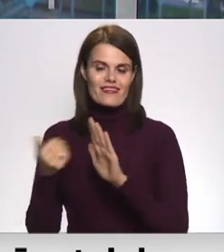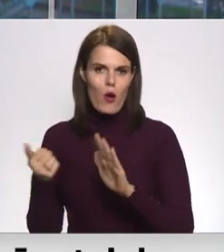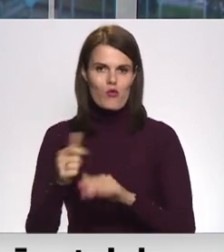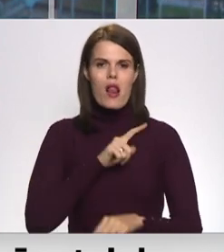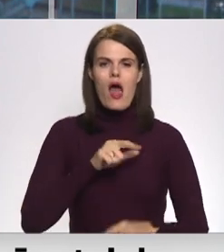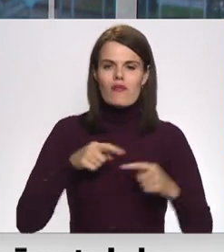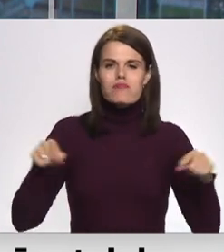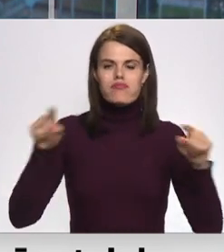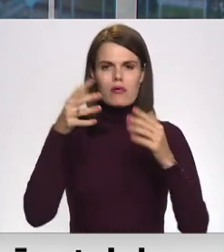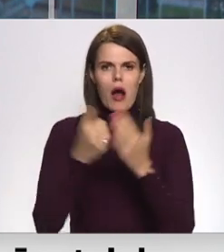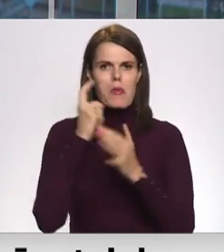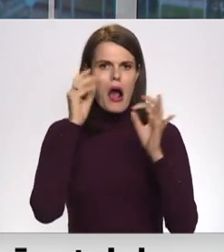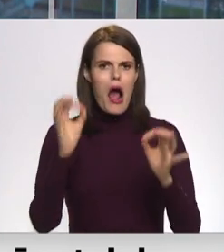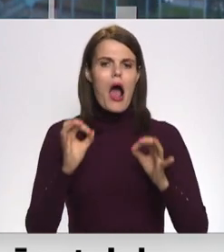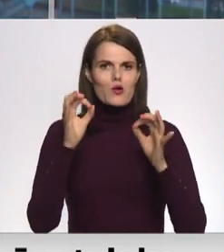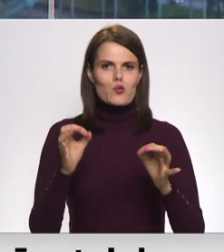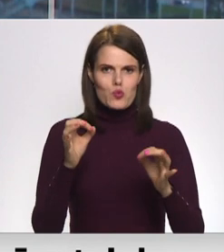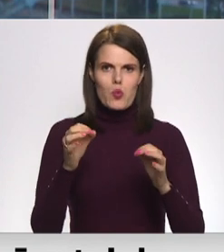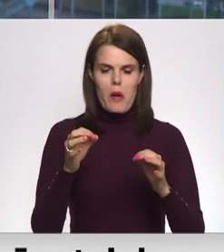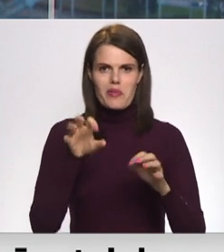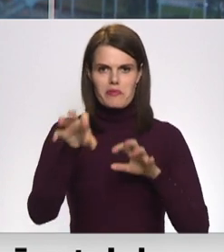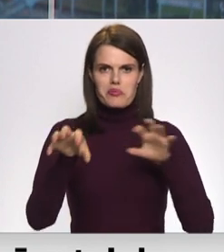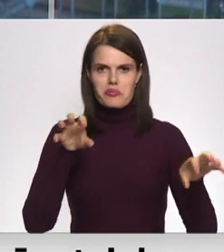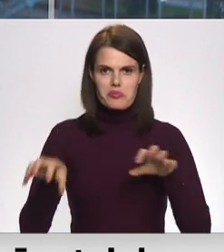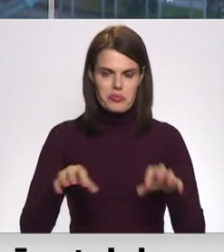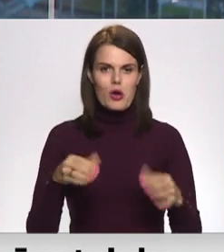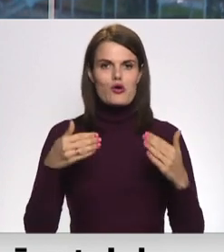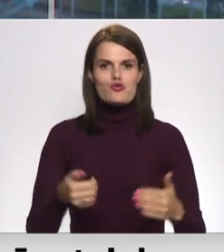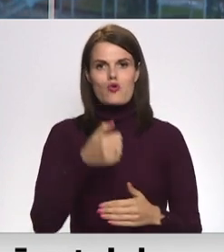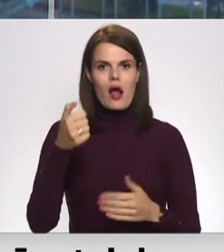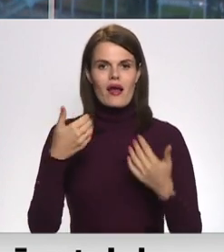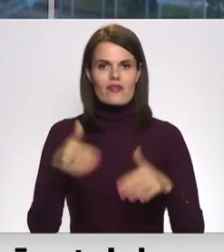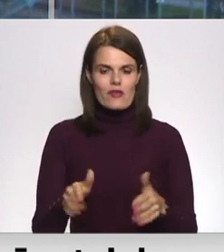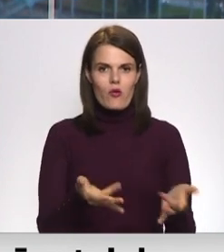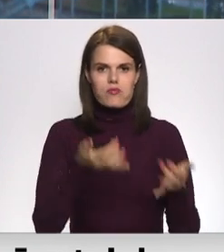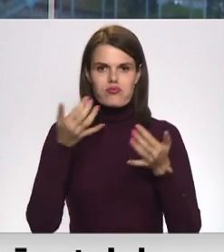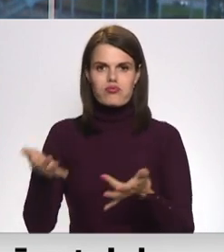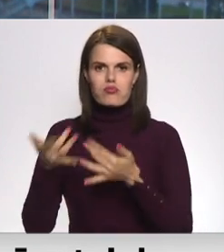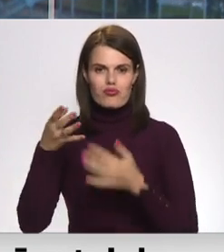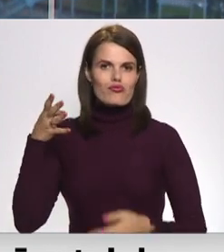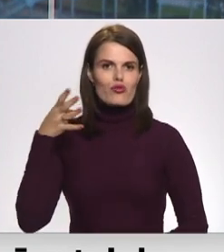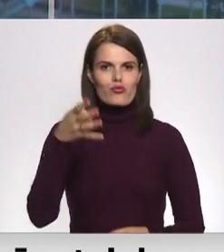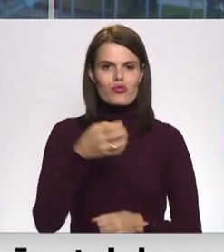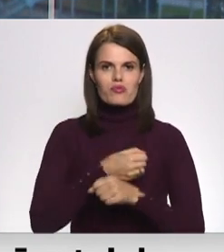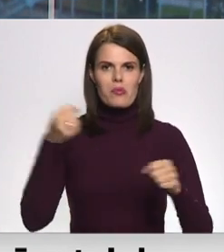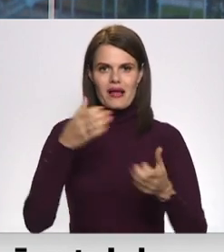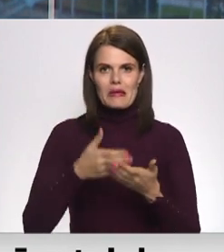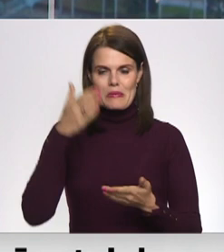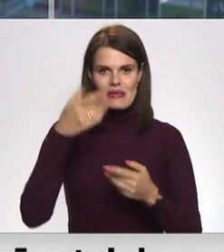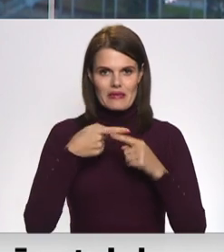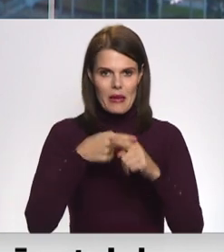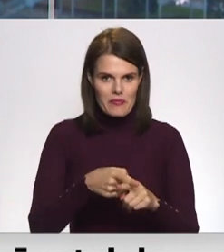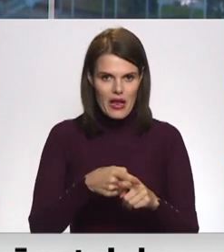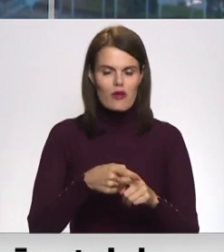aizdomīgiem priekšmetiem. Šogad neitralizēti jau 4000 sprādzienu bīstamu priekšmetu, bet par to, kā